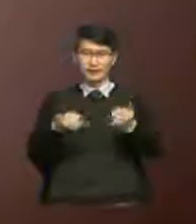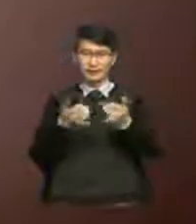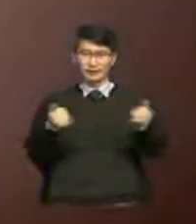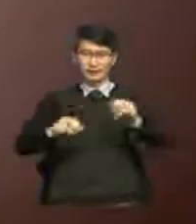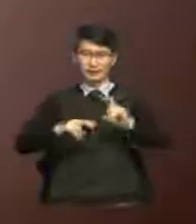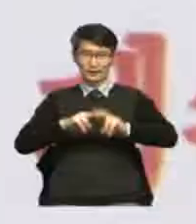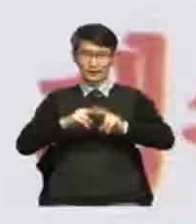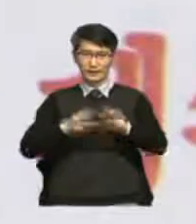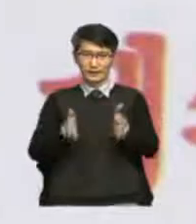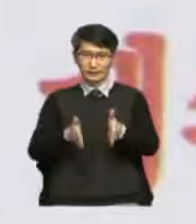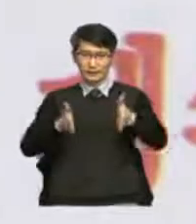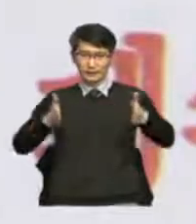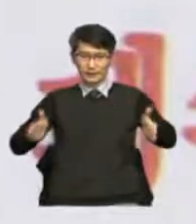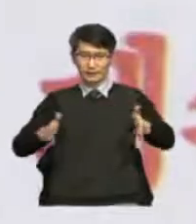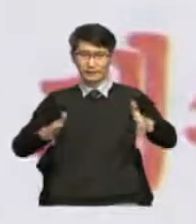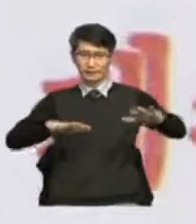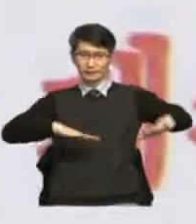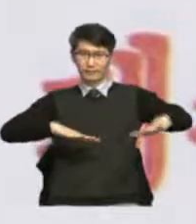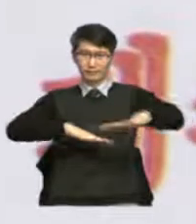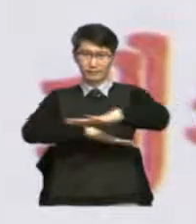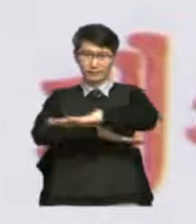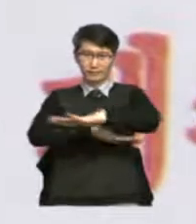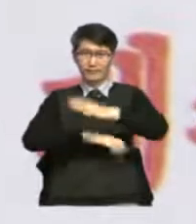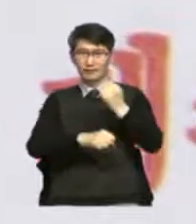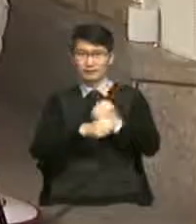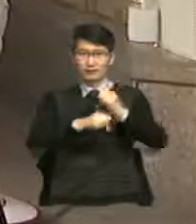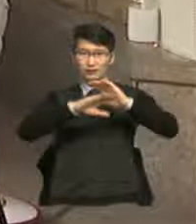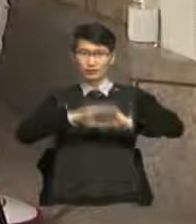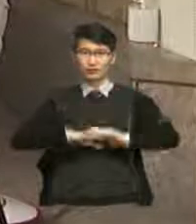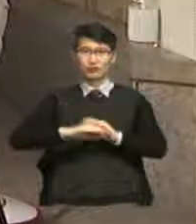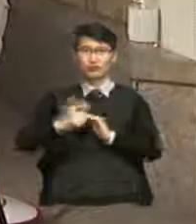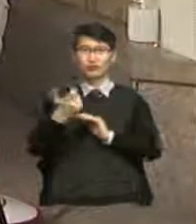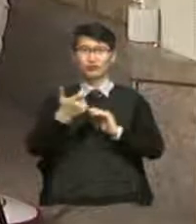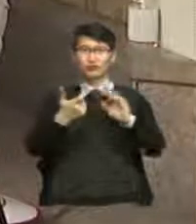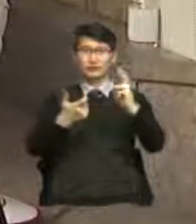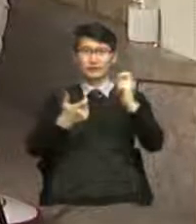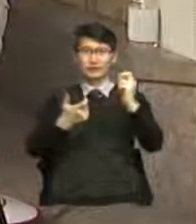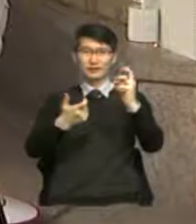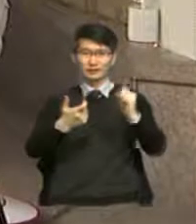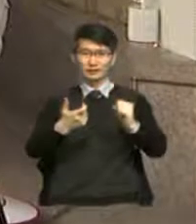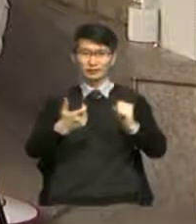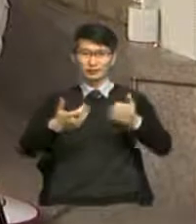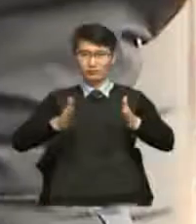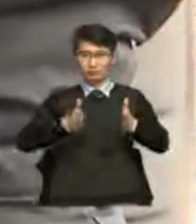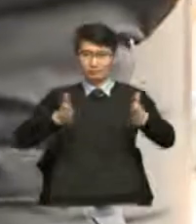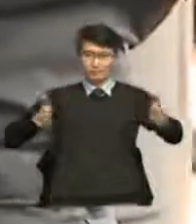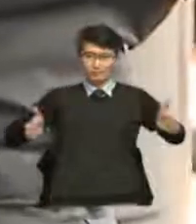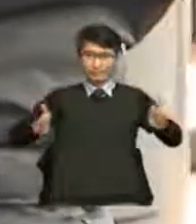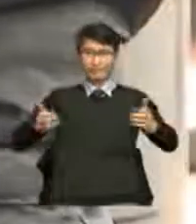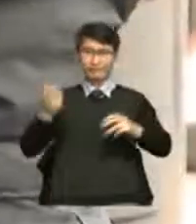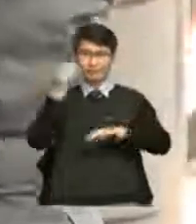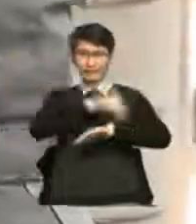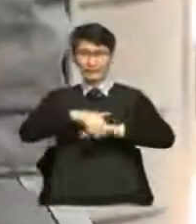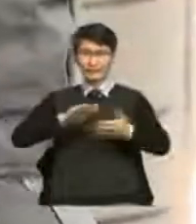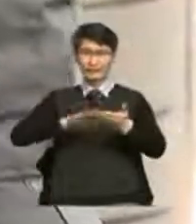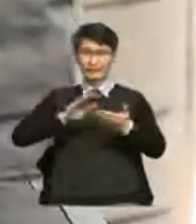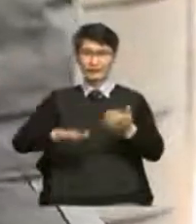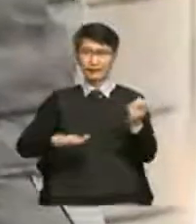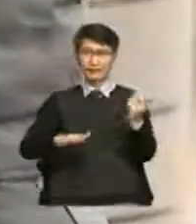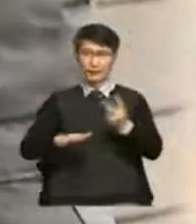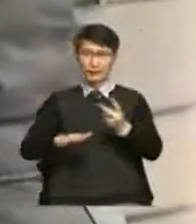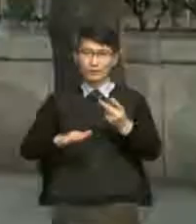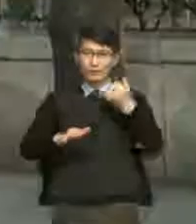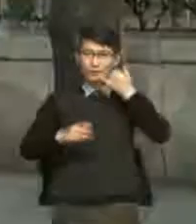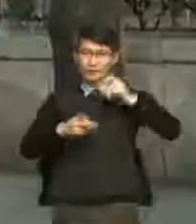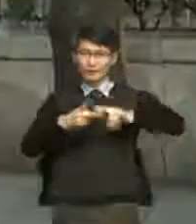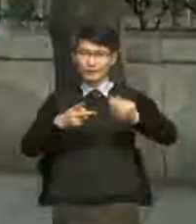더 늘리거나 지그재그 형태로 자리를 배치해 최하 60cm의 간격을 유지하도록 만들 방침입니다. 또한